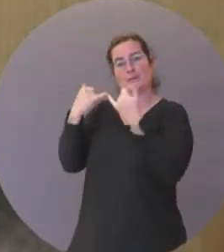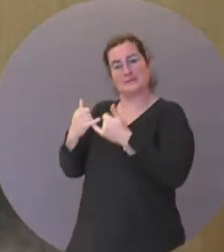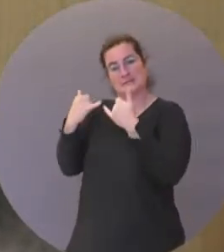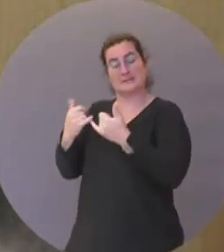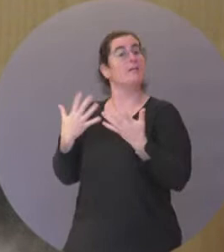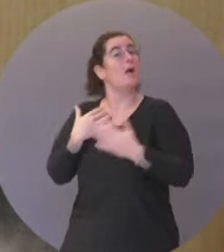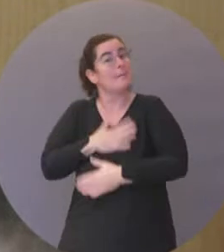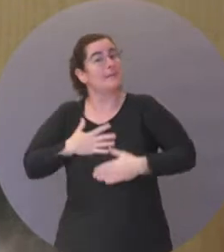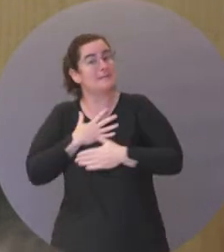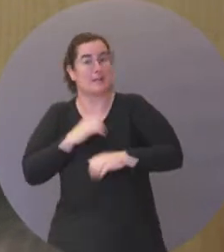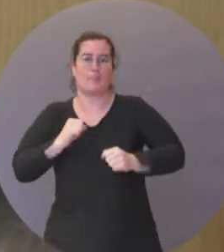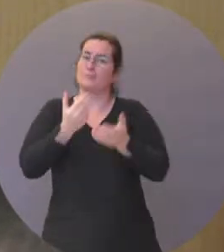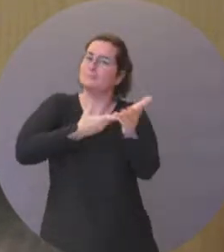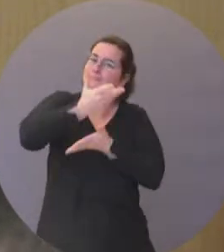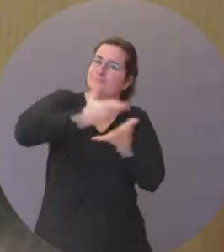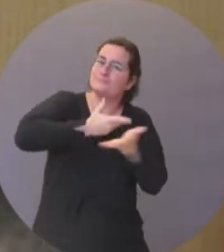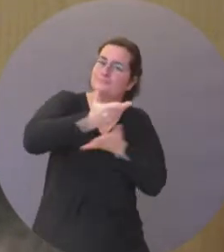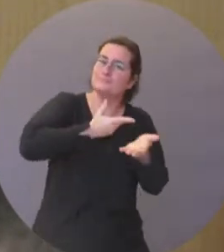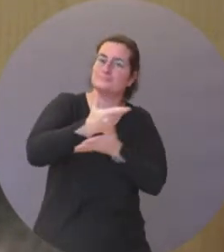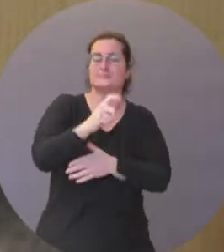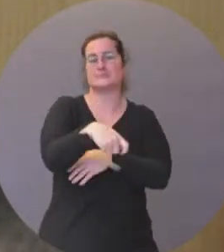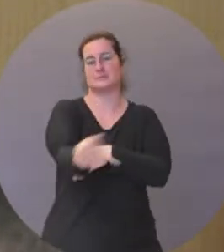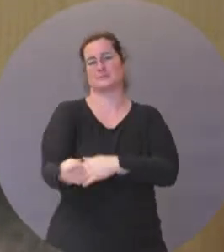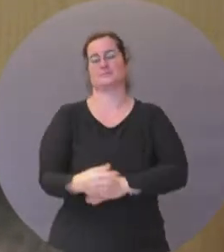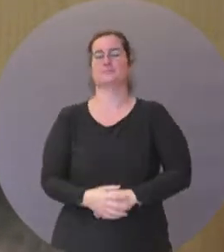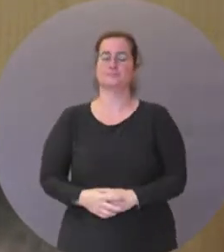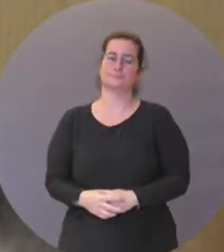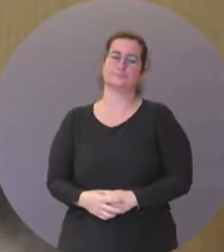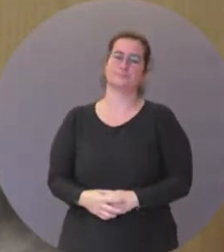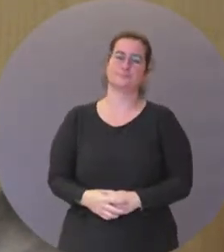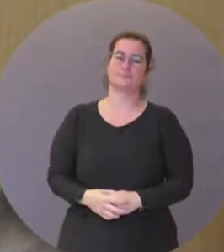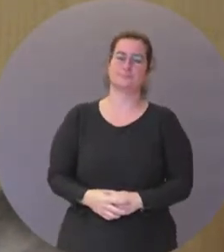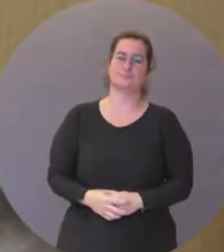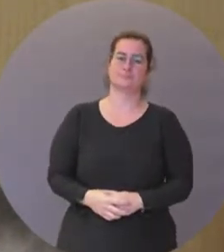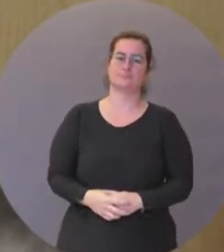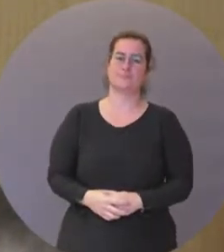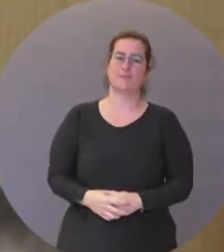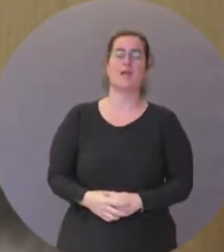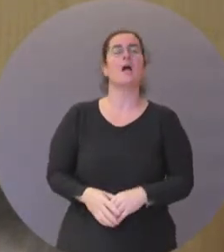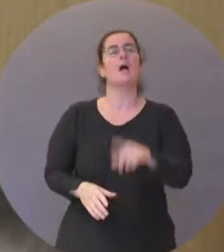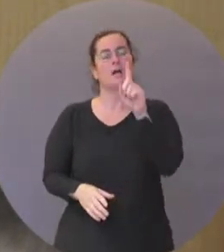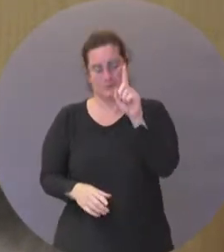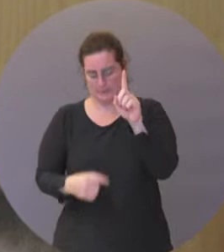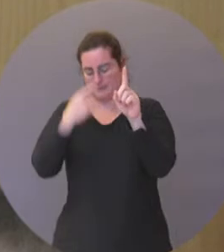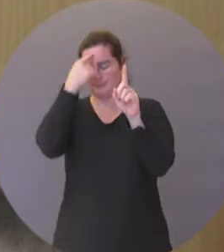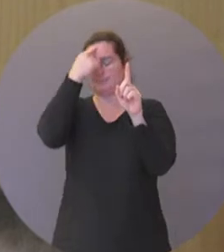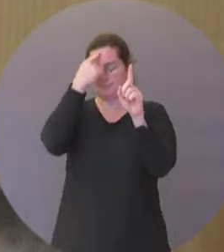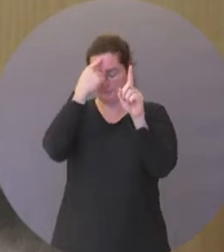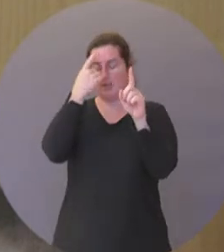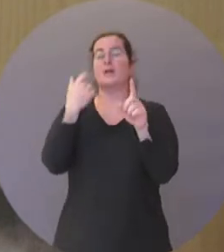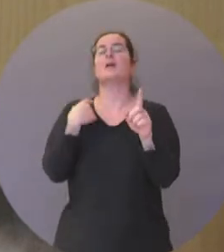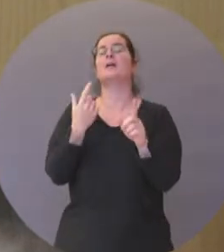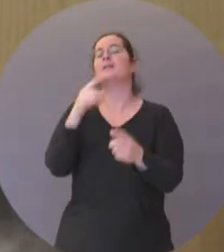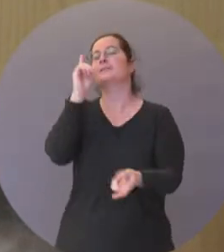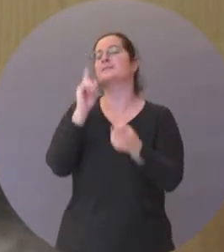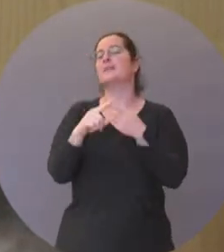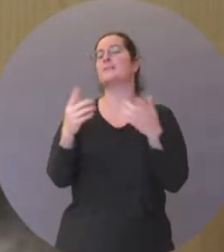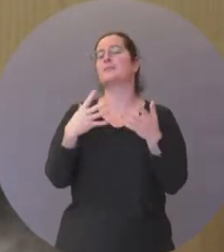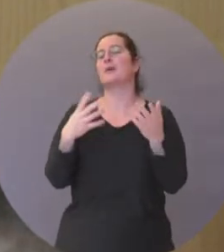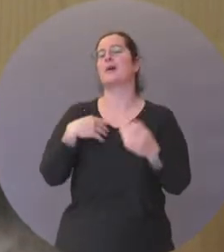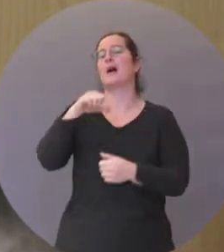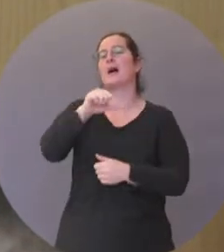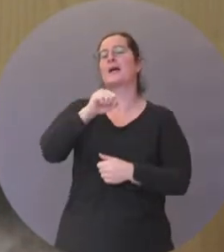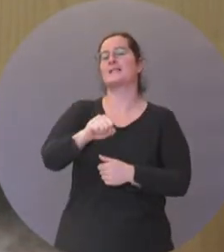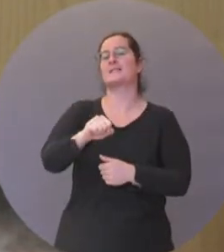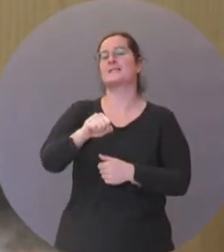qu'on pourra travailler ensemble sur ces différents sujets je reviens également sur le dispositif ASLL